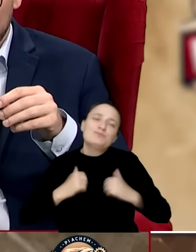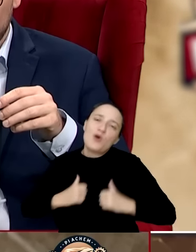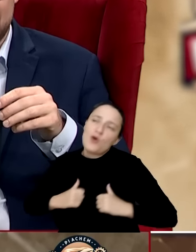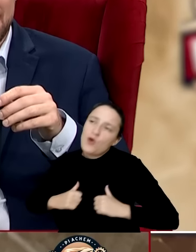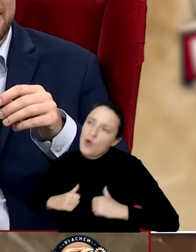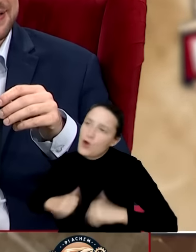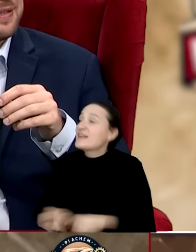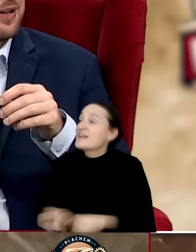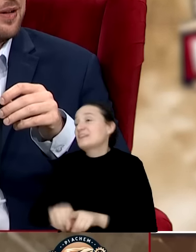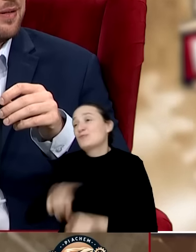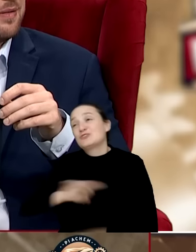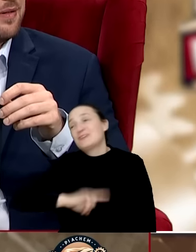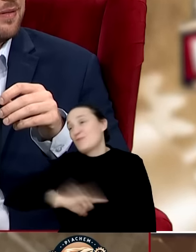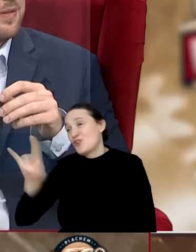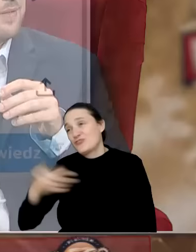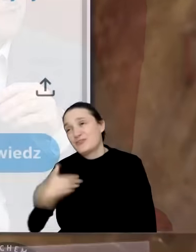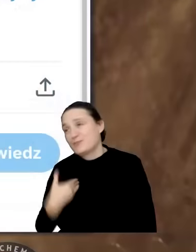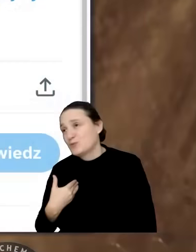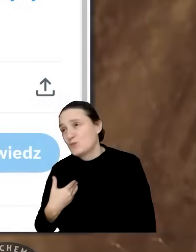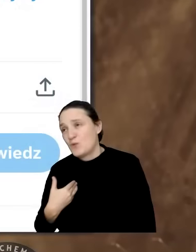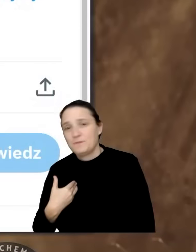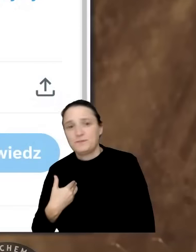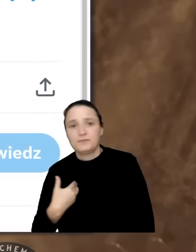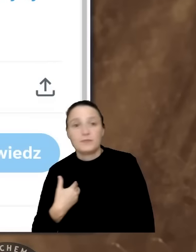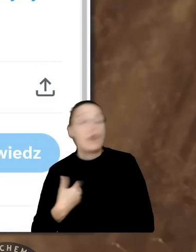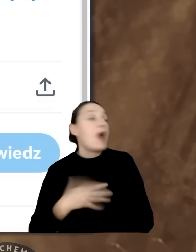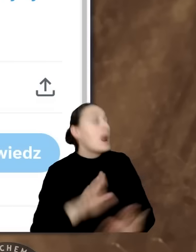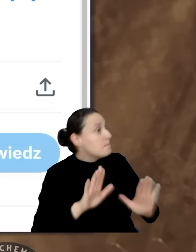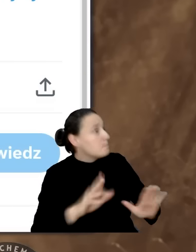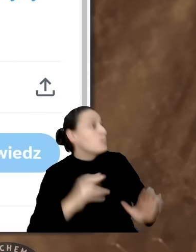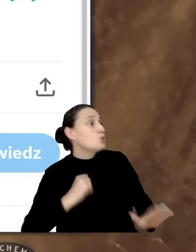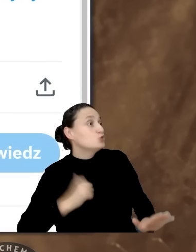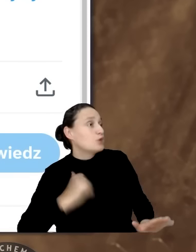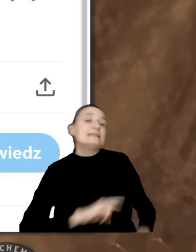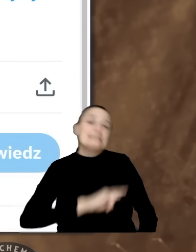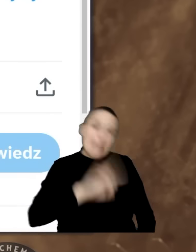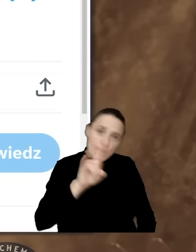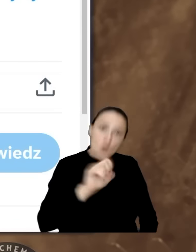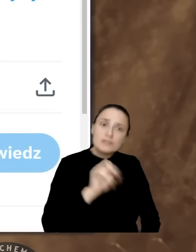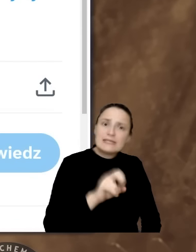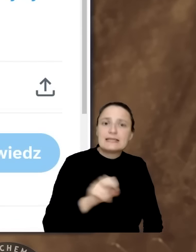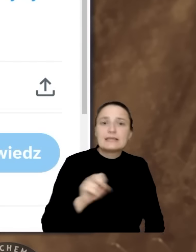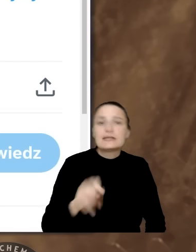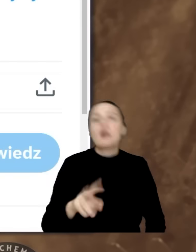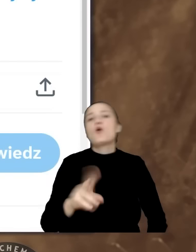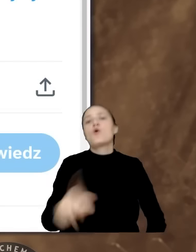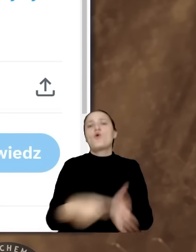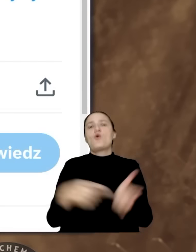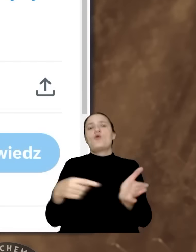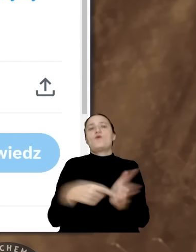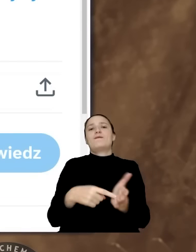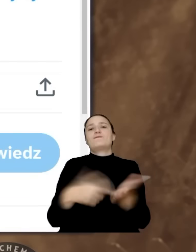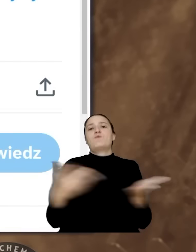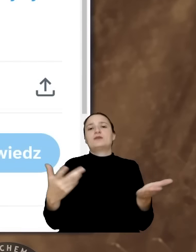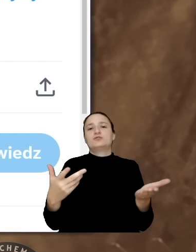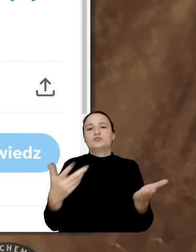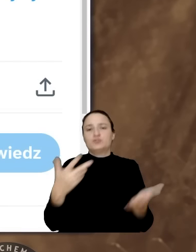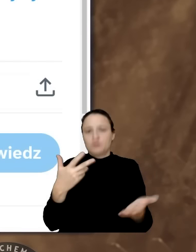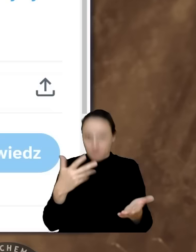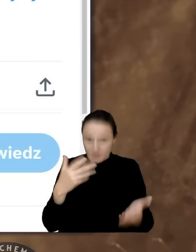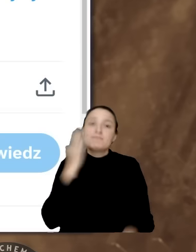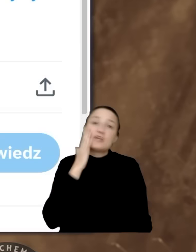ale teraz... No to poczekajcie, bo tak samoloty, to ja rozumiem, że wątek transportowy nam schodzi. Mirchowi mieszkać u Kropiwnickiego, no,